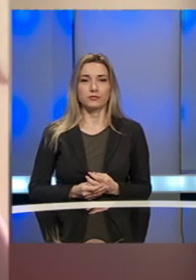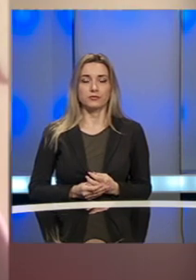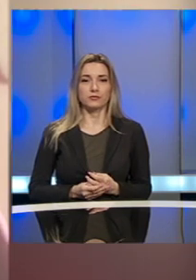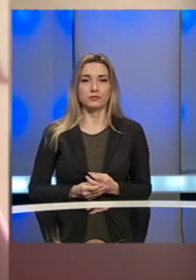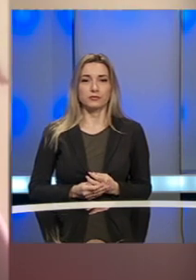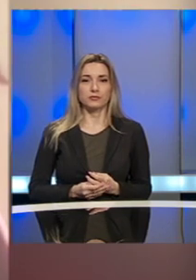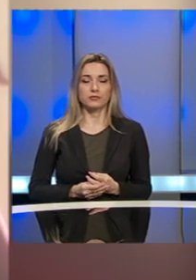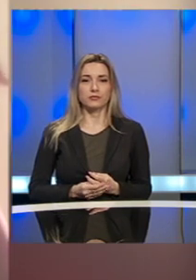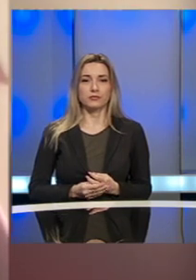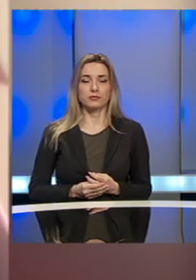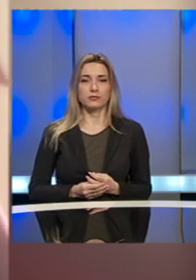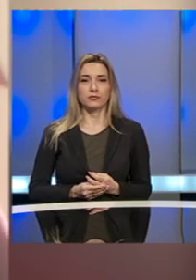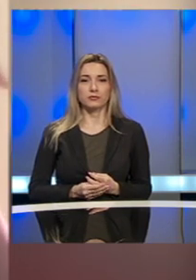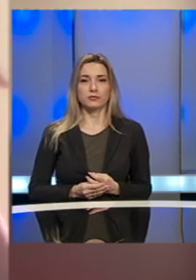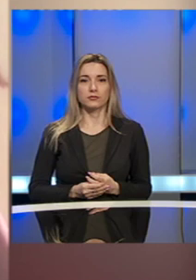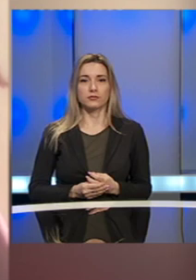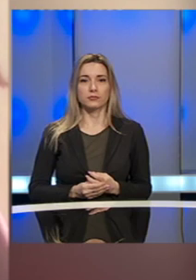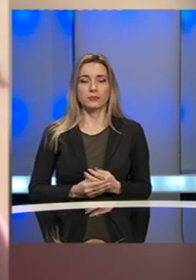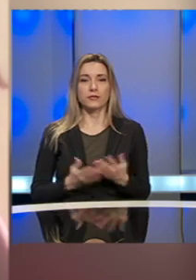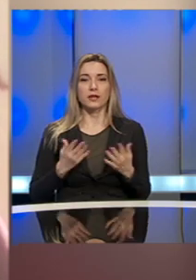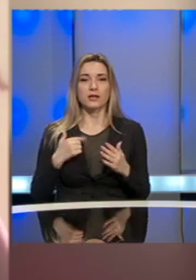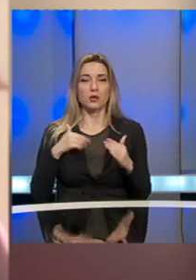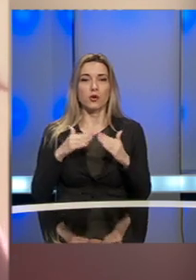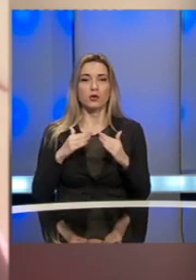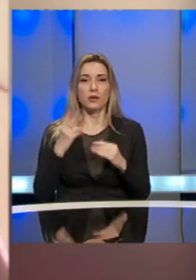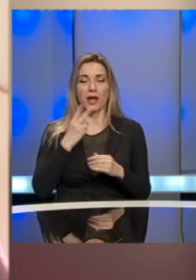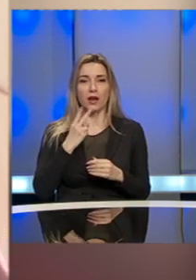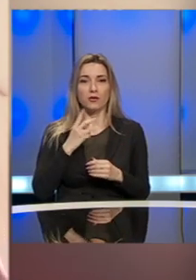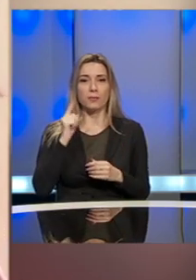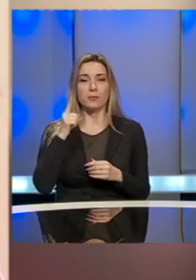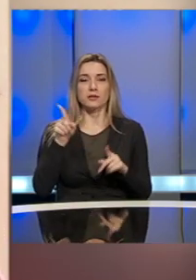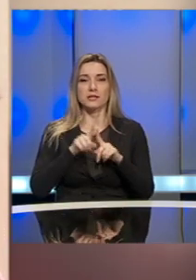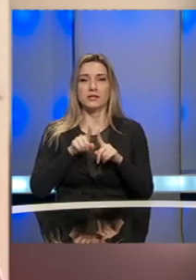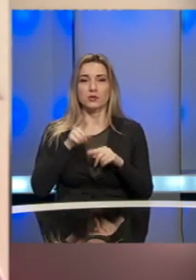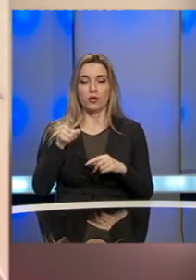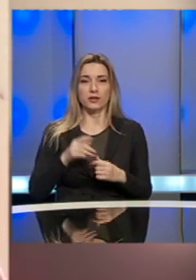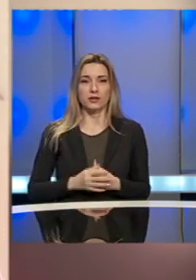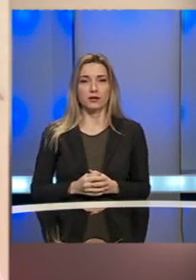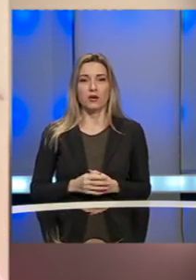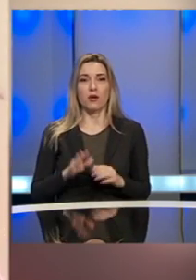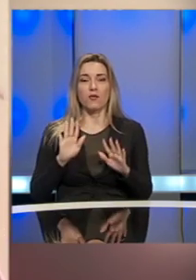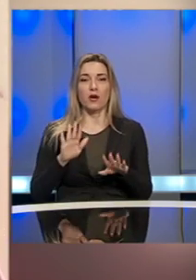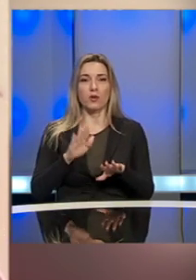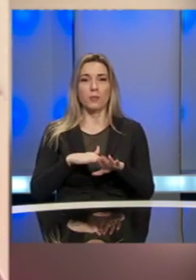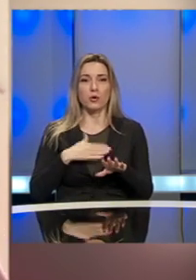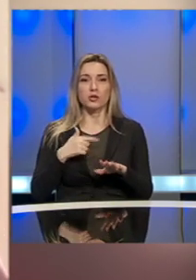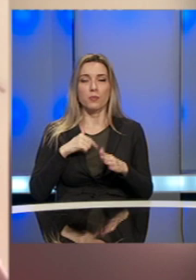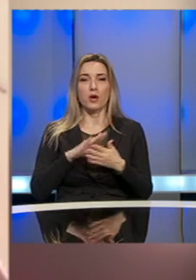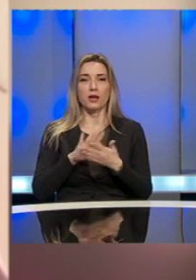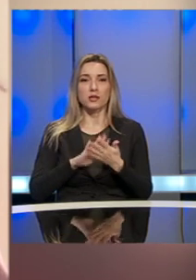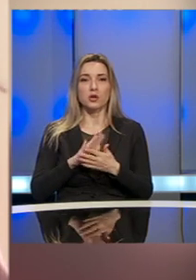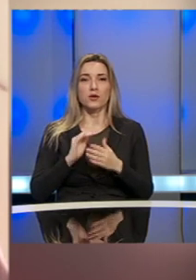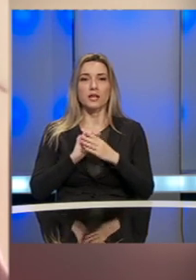E, gdje si? Kod kuće sam, naravno. Pretpostavljam da si i ti. Ovako je počeo moj razgovor